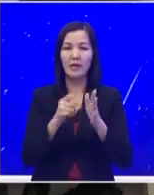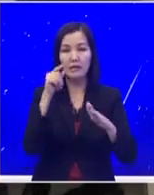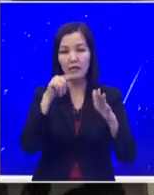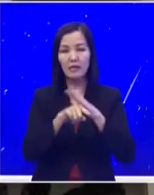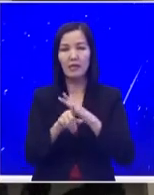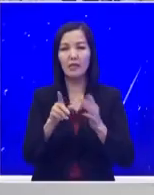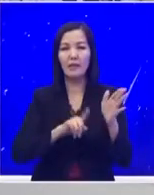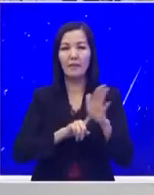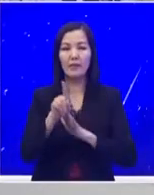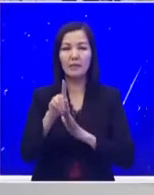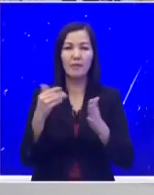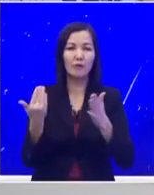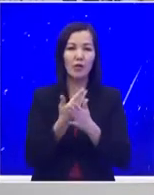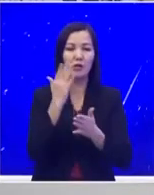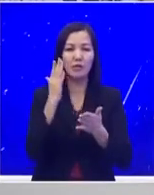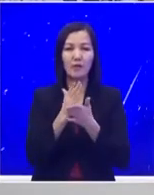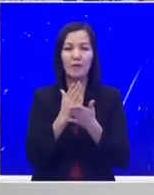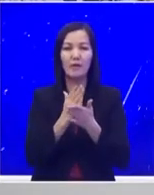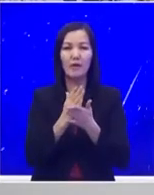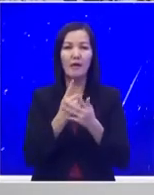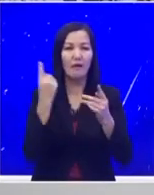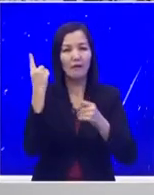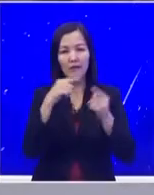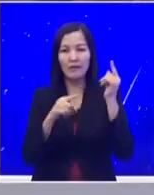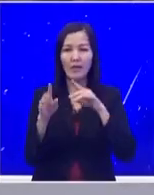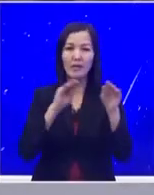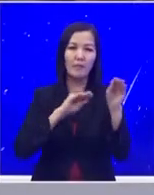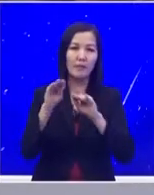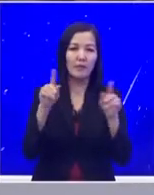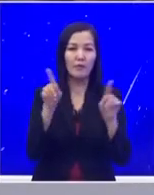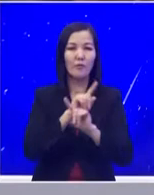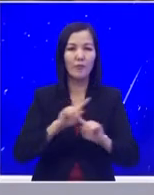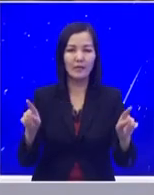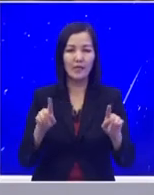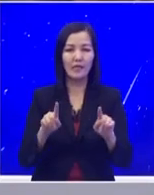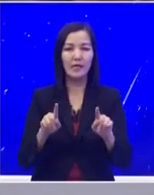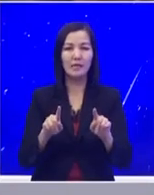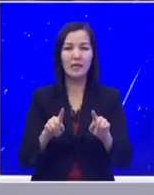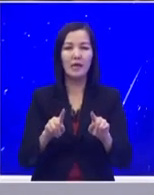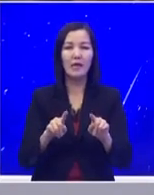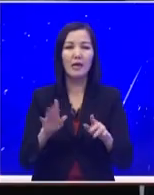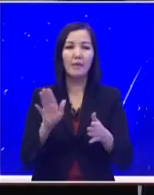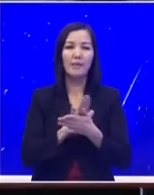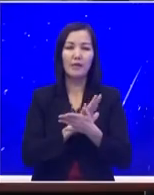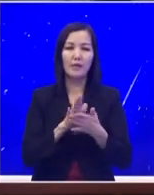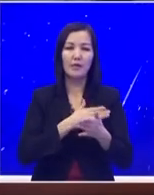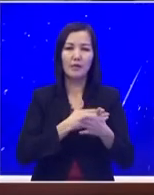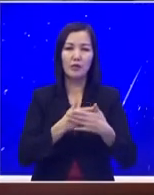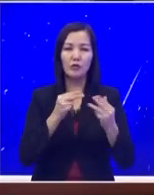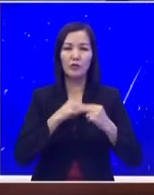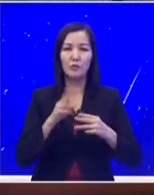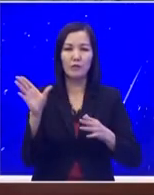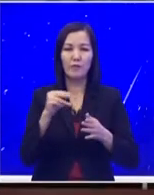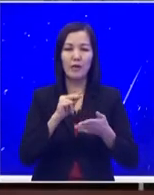бастап бірден жаңашылдық байқалады. Дизайны да безендірілуі жаңаша. Жыл иелерінің еркін жұмыс істеуіне бар жағдай